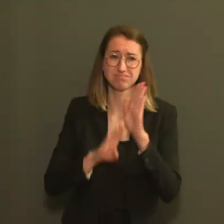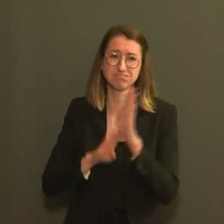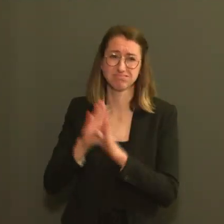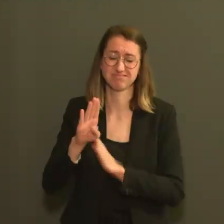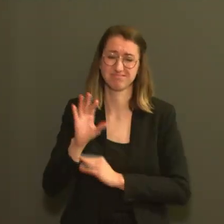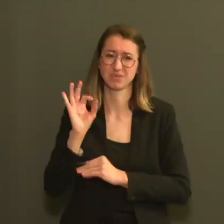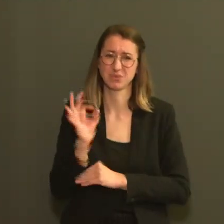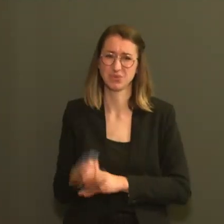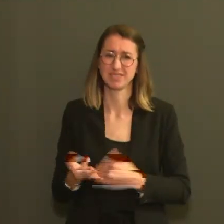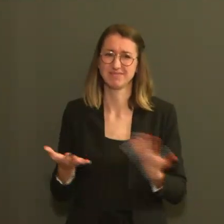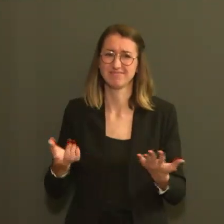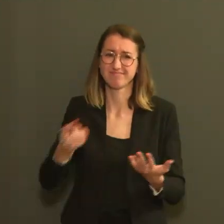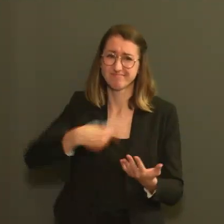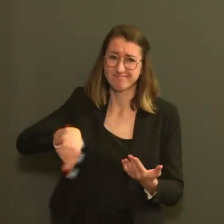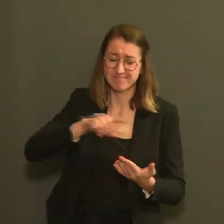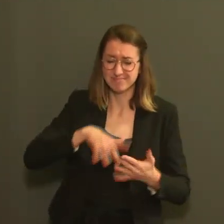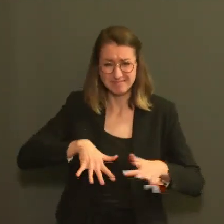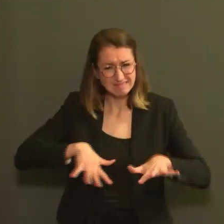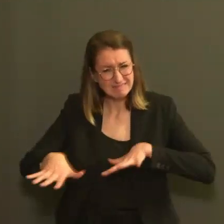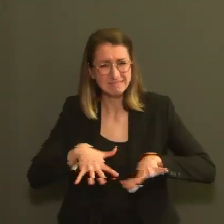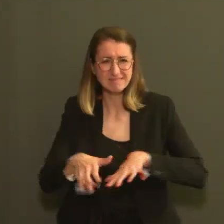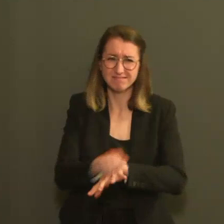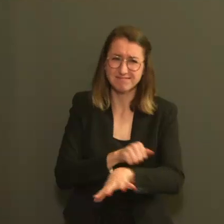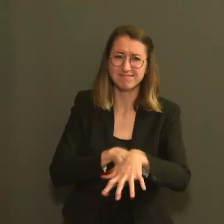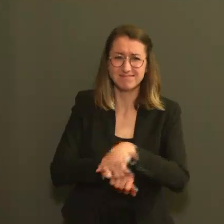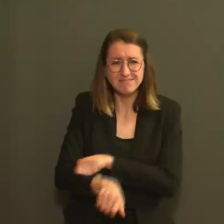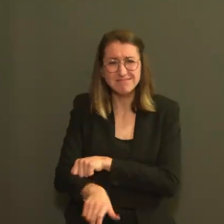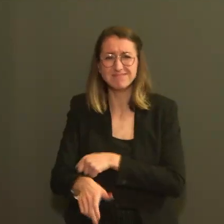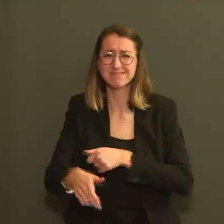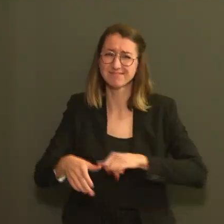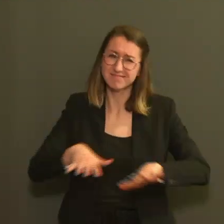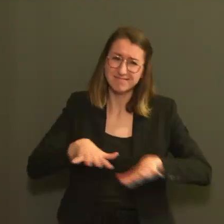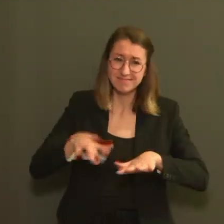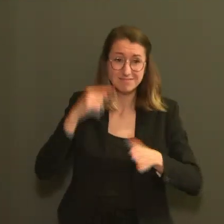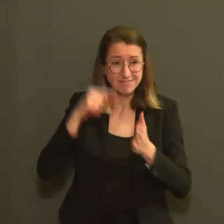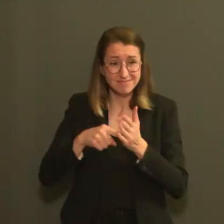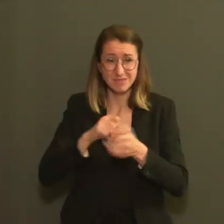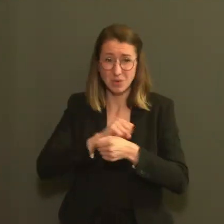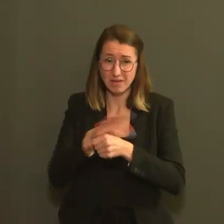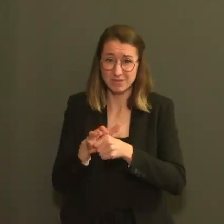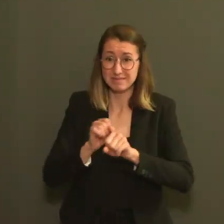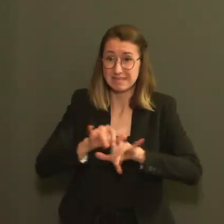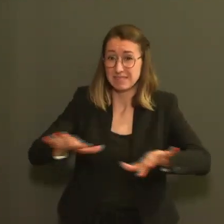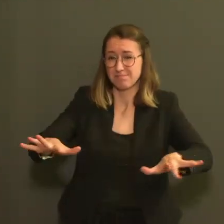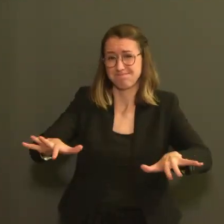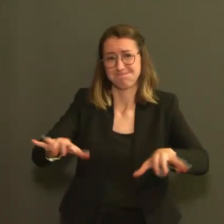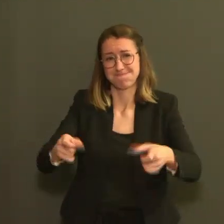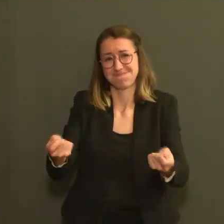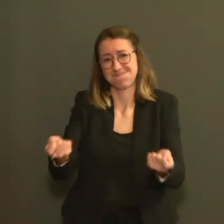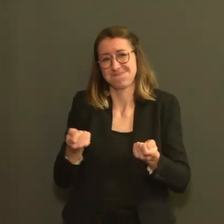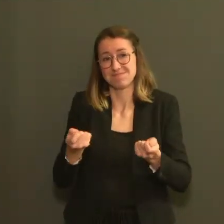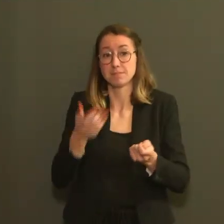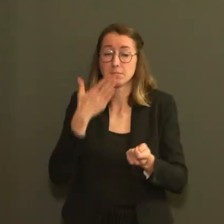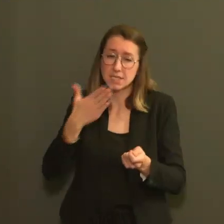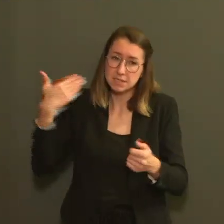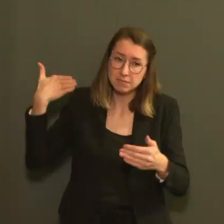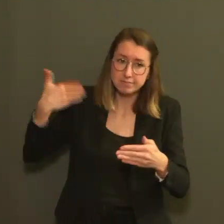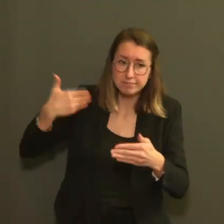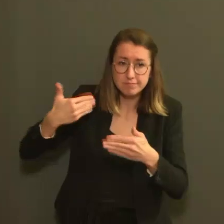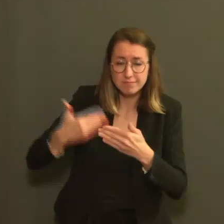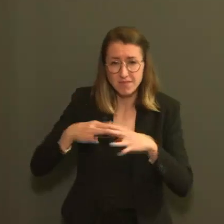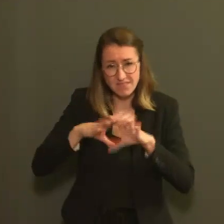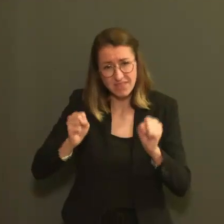virus. Nous devons tous agir face à ce virus. Et donc, merci pour tout ce que vous faites à votre niveau pour